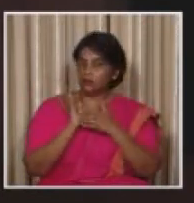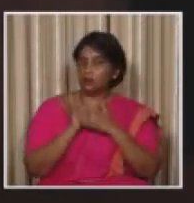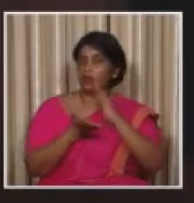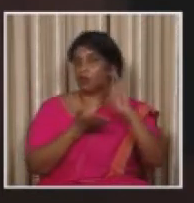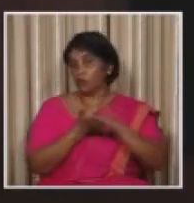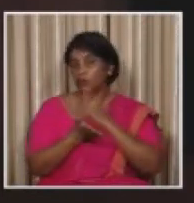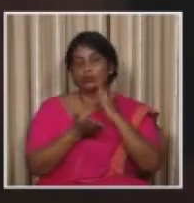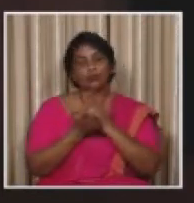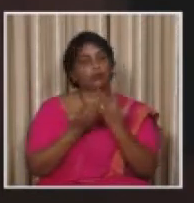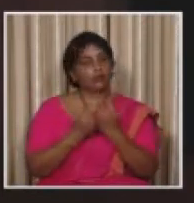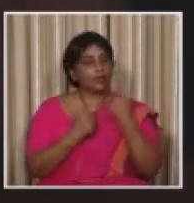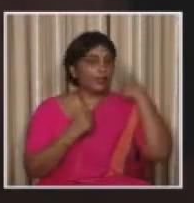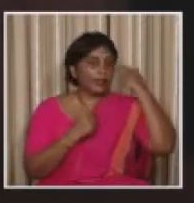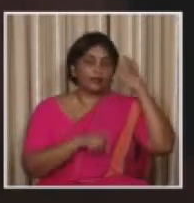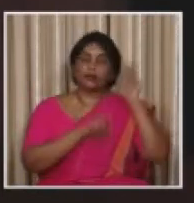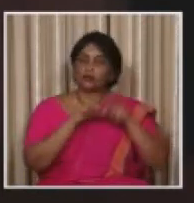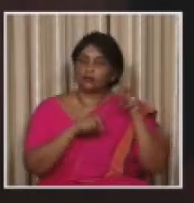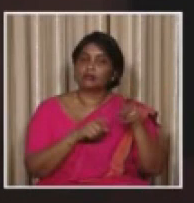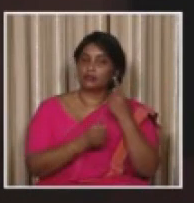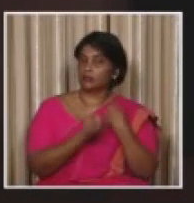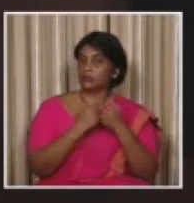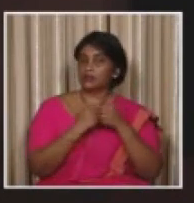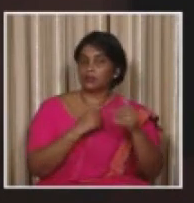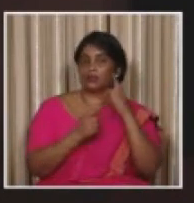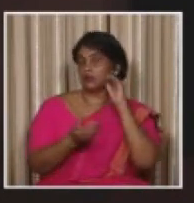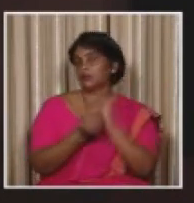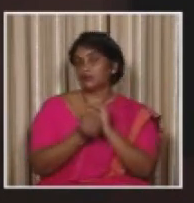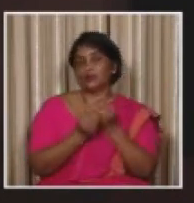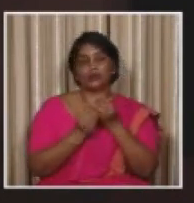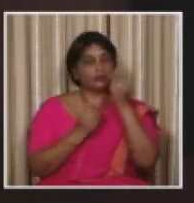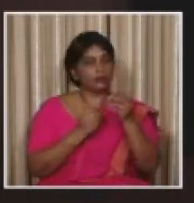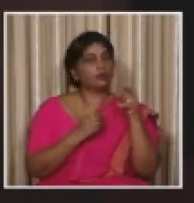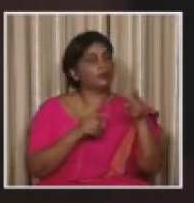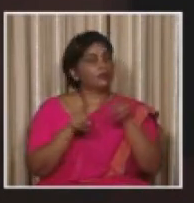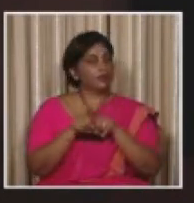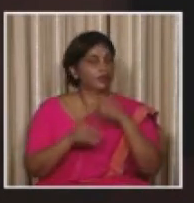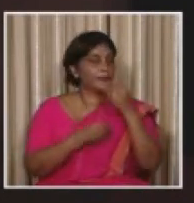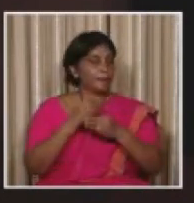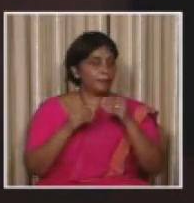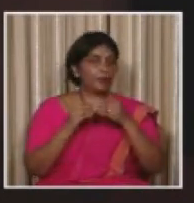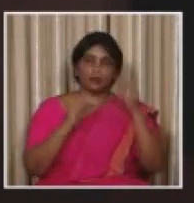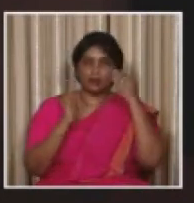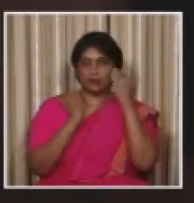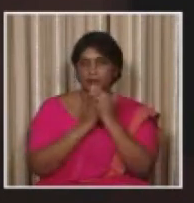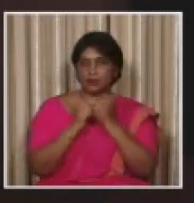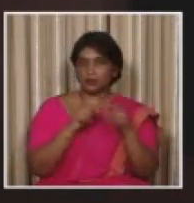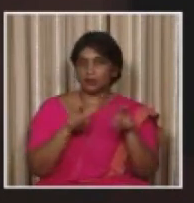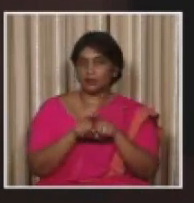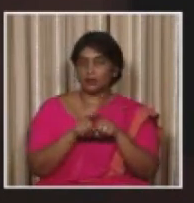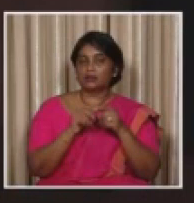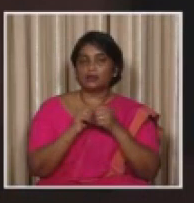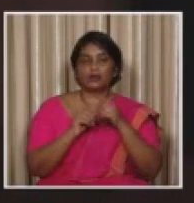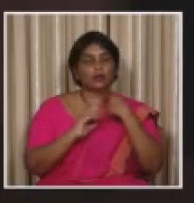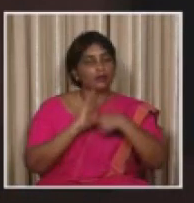උපකාර ලබා ගන්න හිතන පිරිසකට ඒ නියාමනය තුලින් ආරක්ෂාව ලබා දෙනවා එනිසා නිෂ්පාදනයේ පමණක් නෙමෙයි රටක් විදිහට